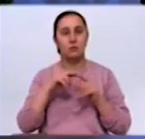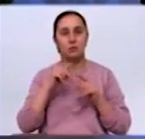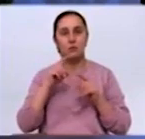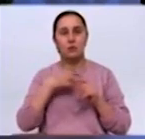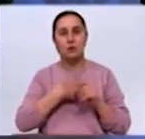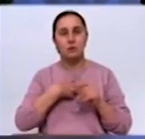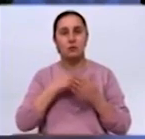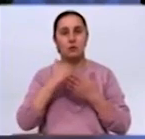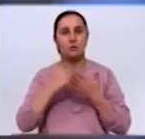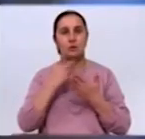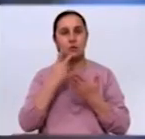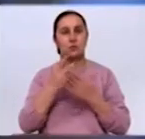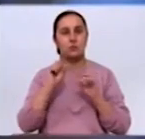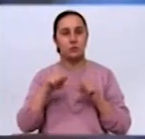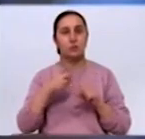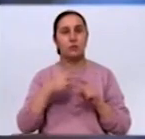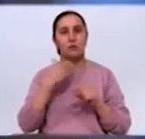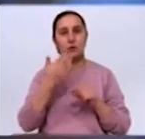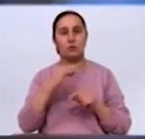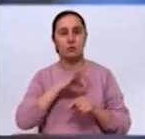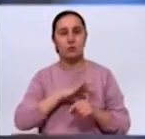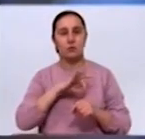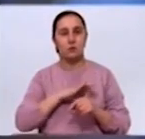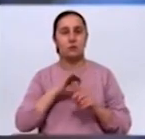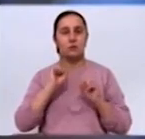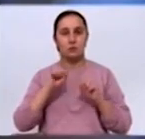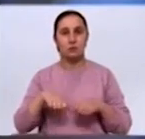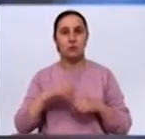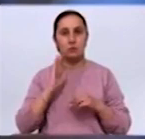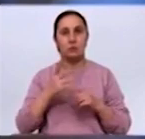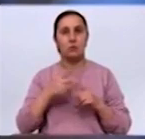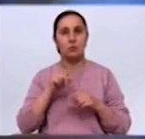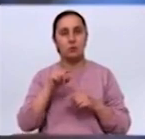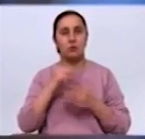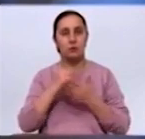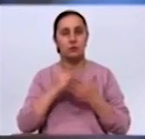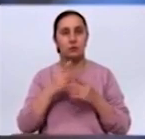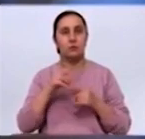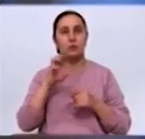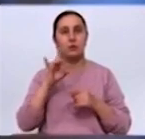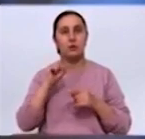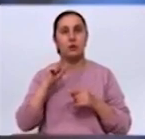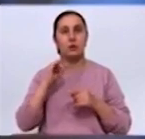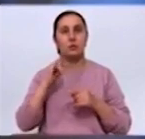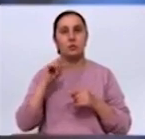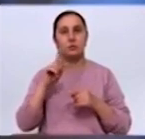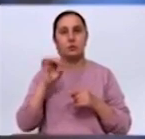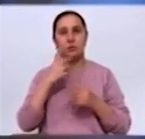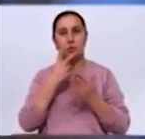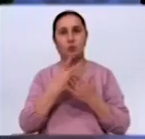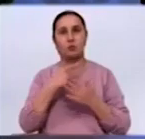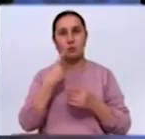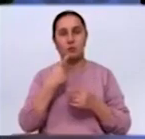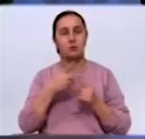orqali ko'rishimiz mumkin bo'ladi va ulardan foydalanishimiz mumkin bo'ladi. Bunday dasturlar brauzerlar, ya'ni ko'ruvchilar deb